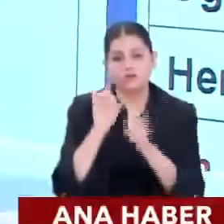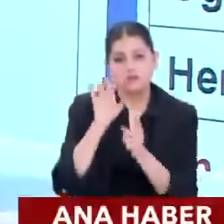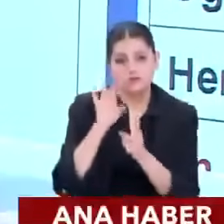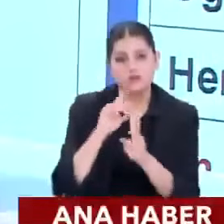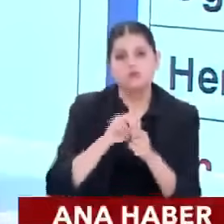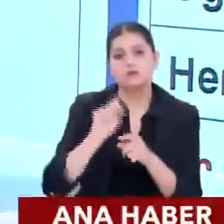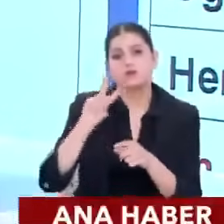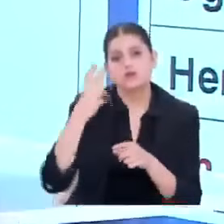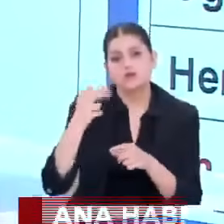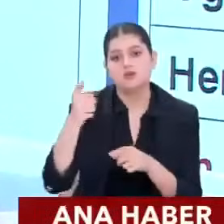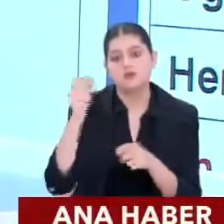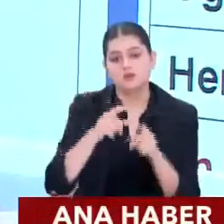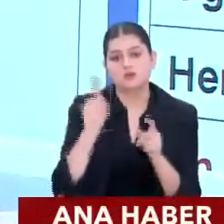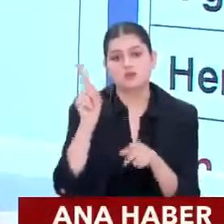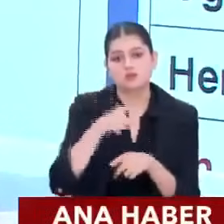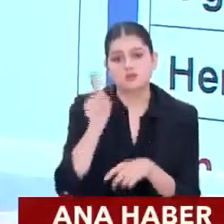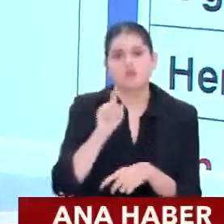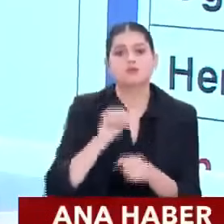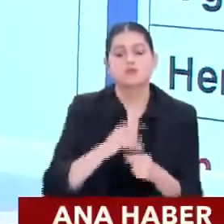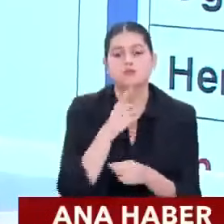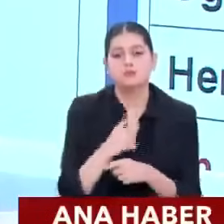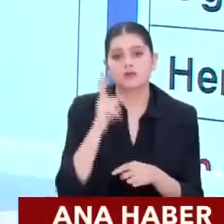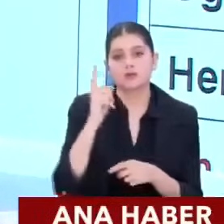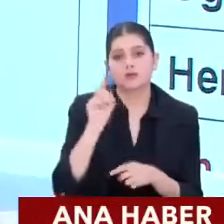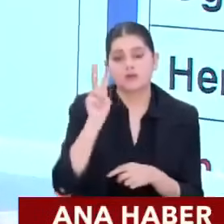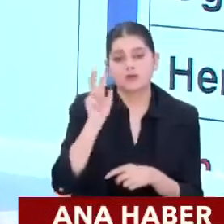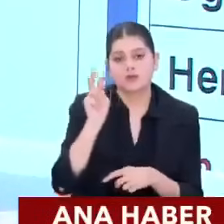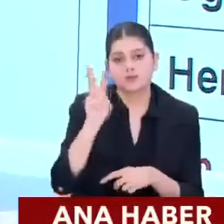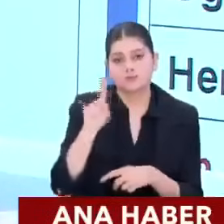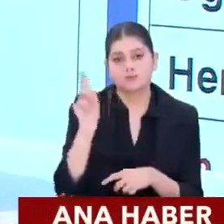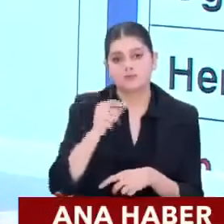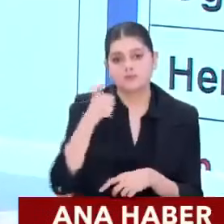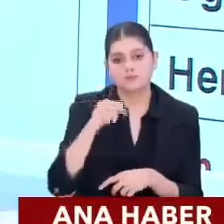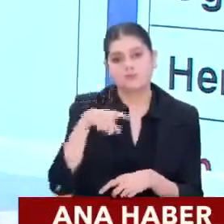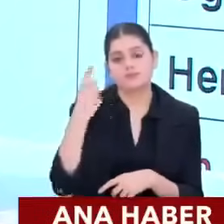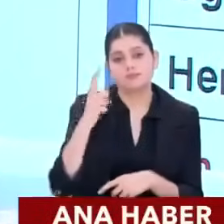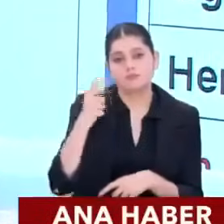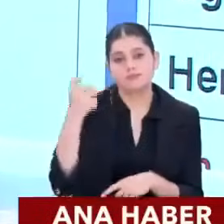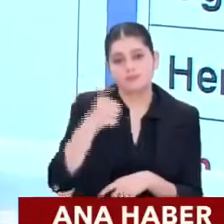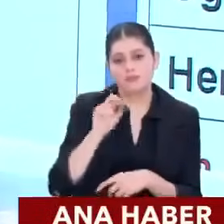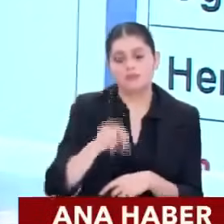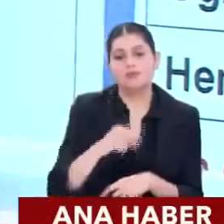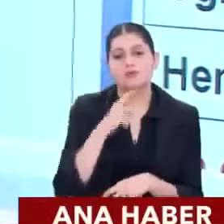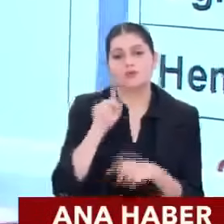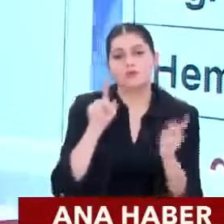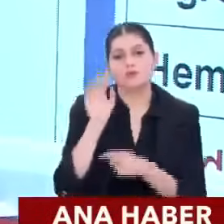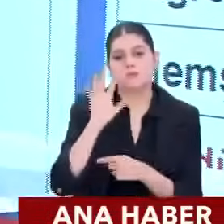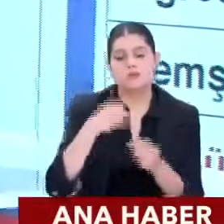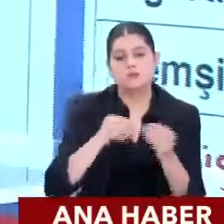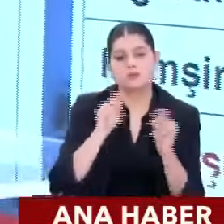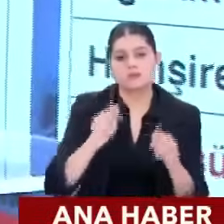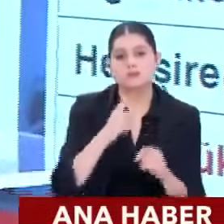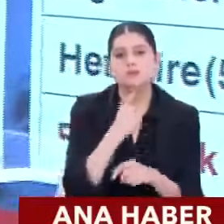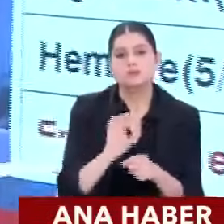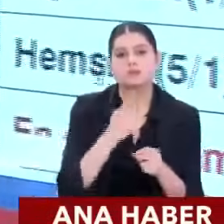2-6 ayda %10 2025 ilk 6 ayda %6 ikinci 6 ayda %5 zam yapılacak